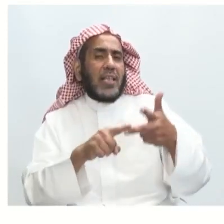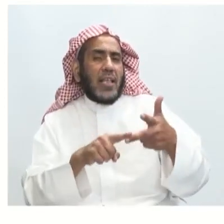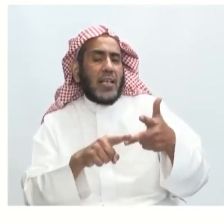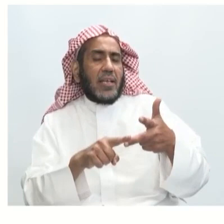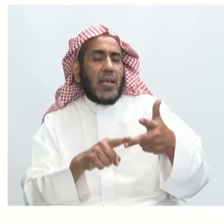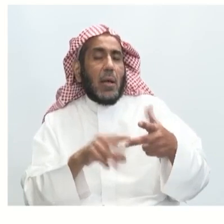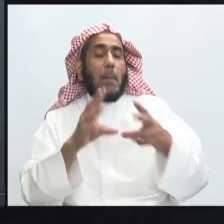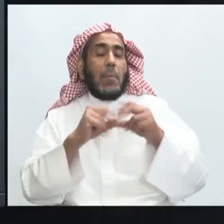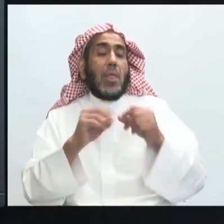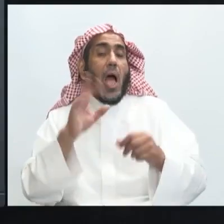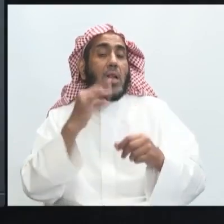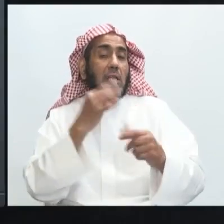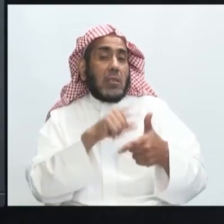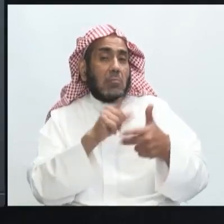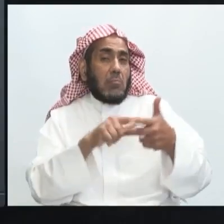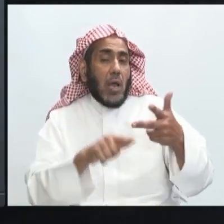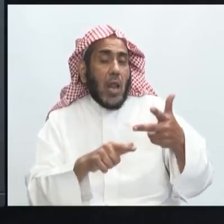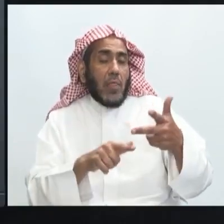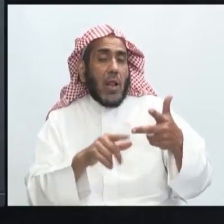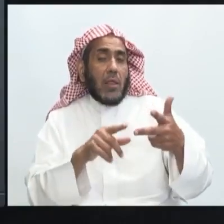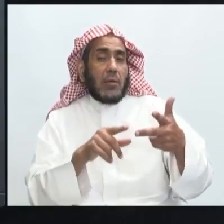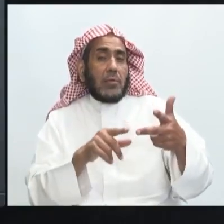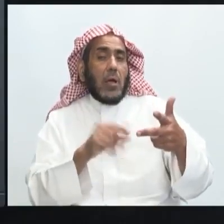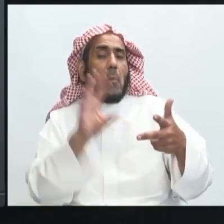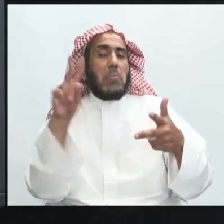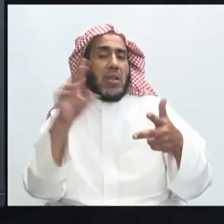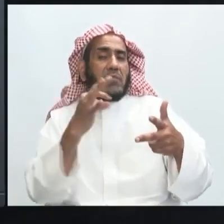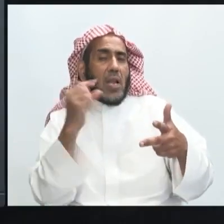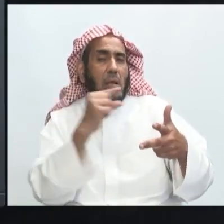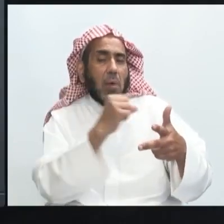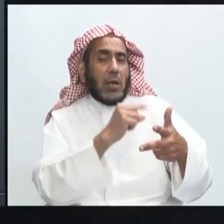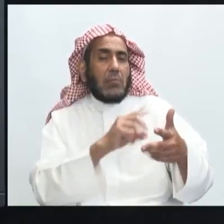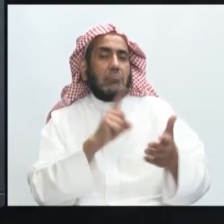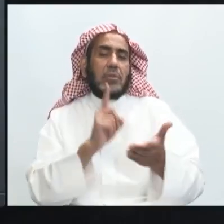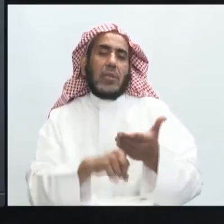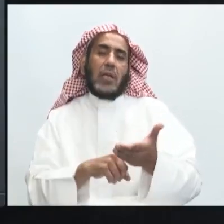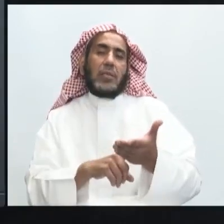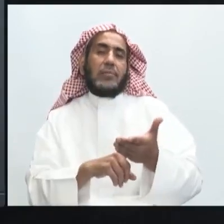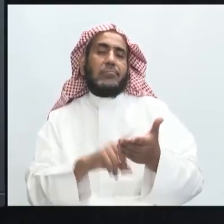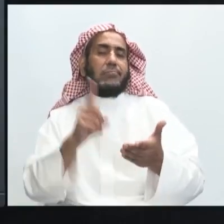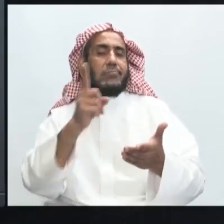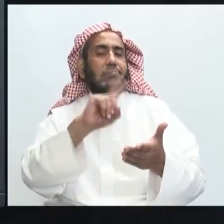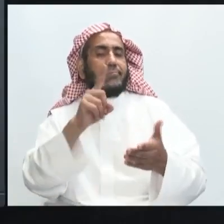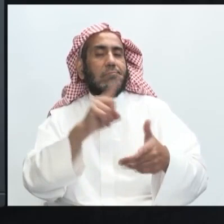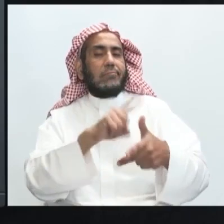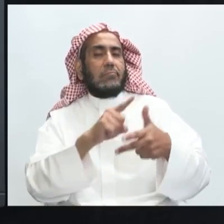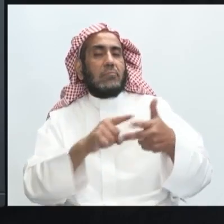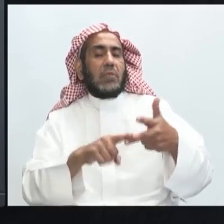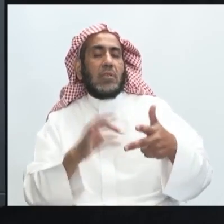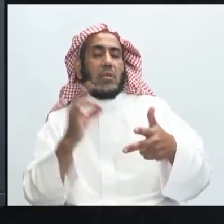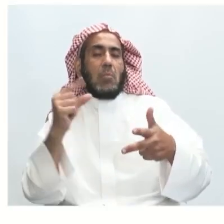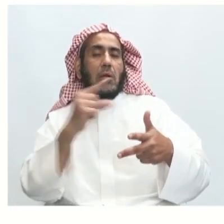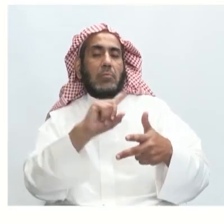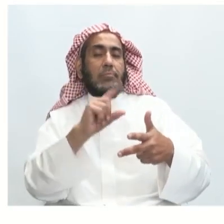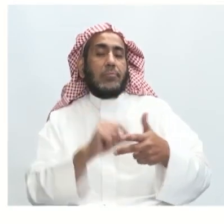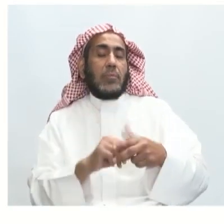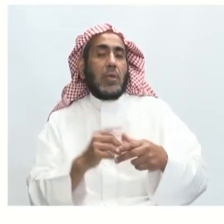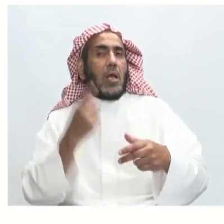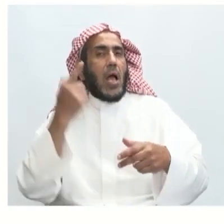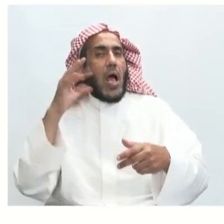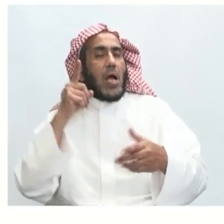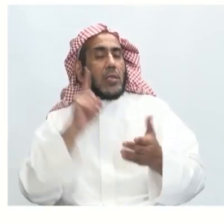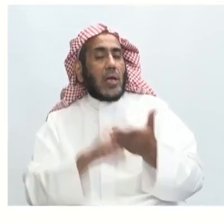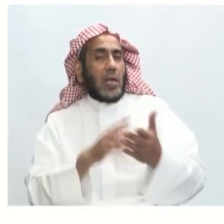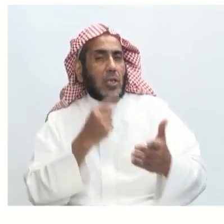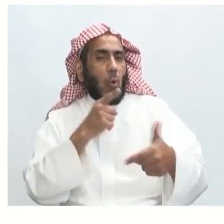معنى هل تتحدث معهم هؤلاء الثلاثه بنفس العباره بالتاكيد انك لن تتحدث معهم بنفس العباره اعتقد